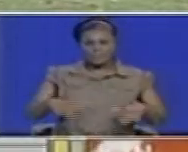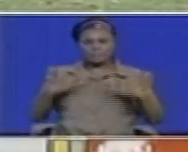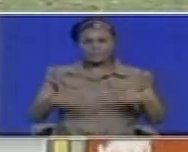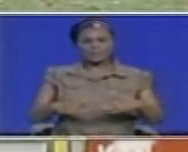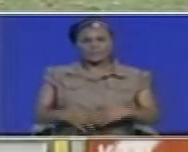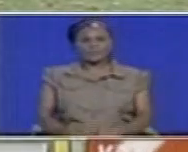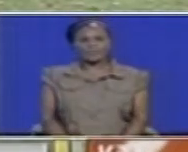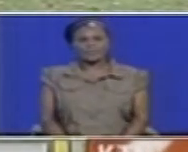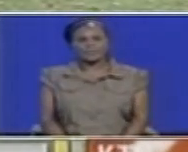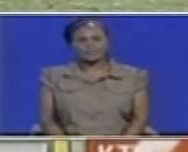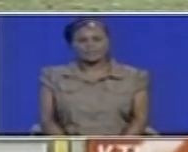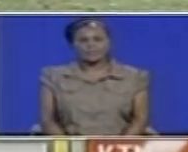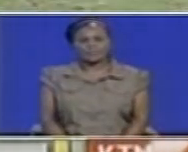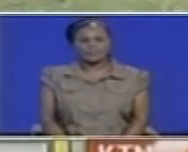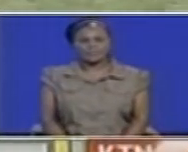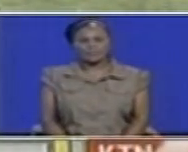An athlete is